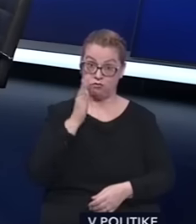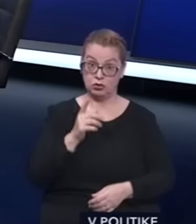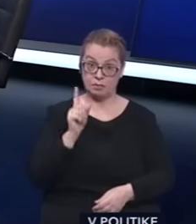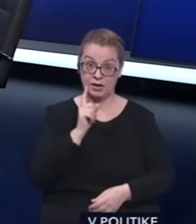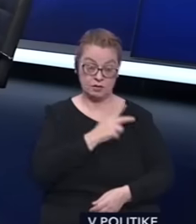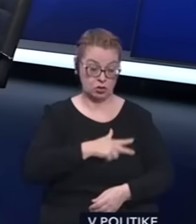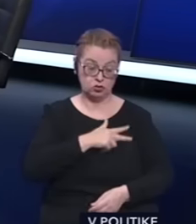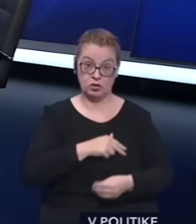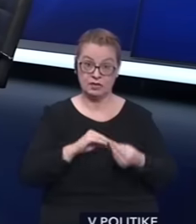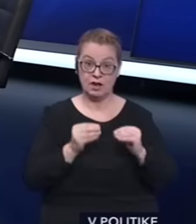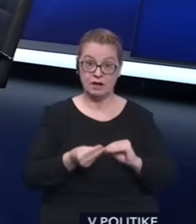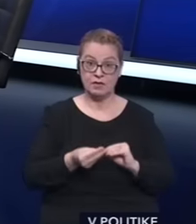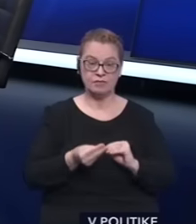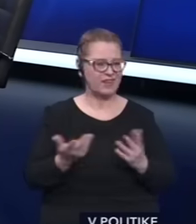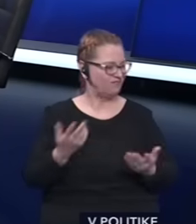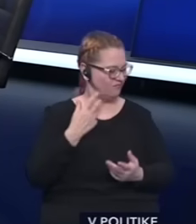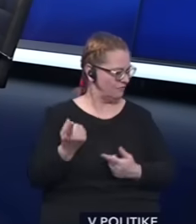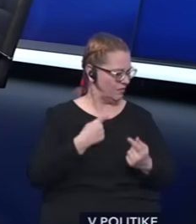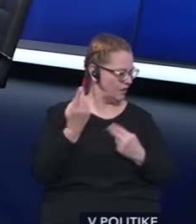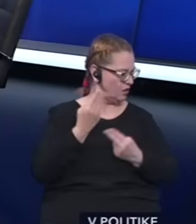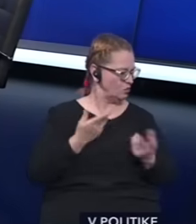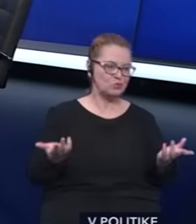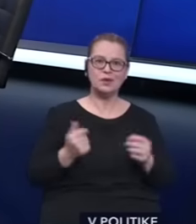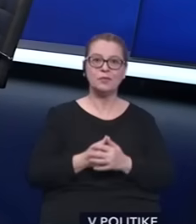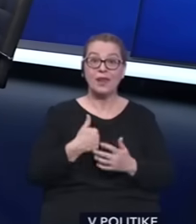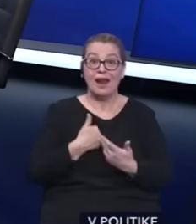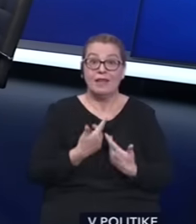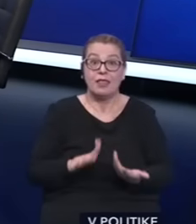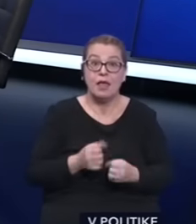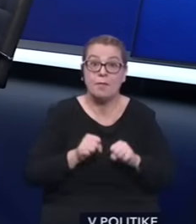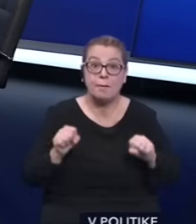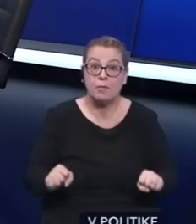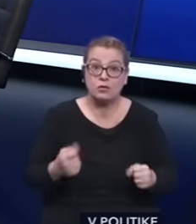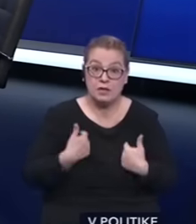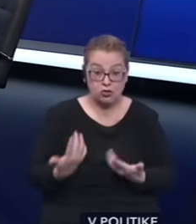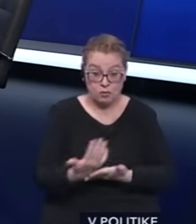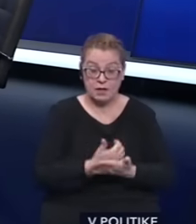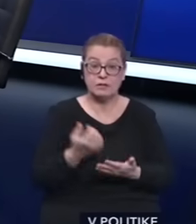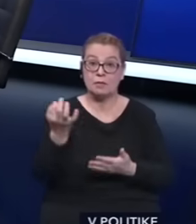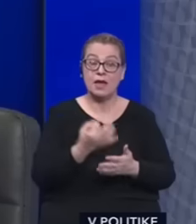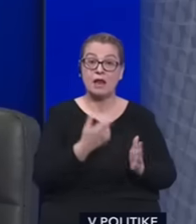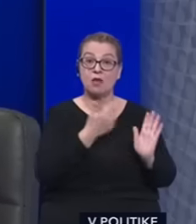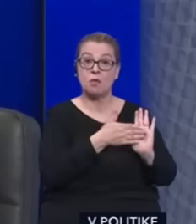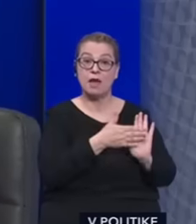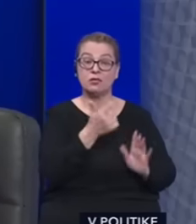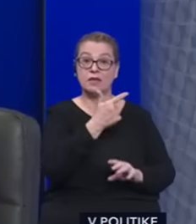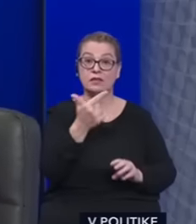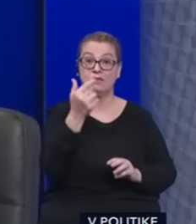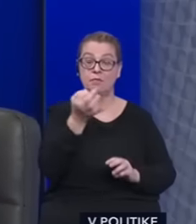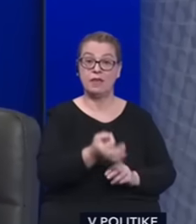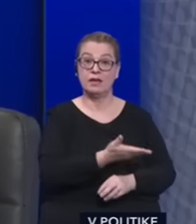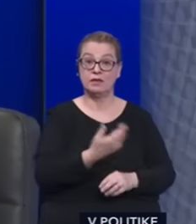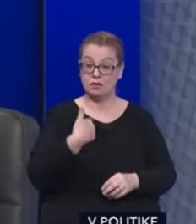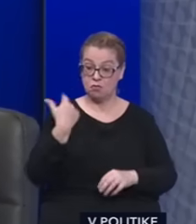som tu povedal. Ale ja nemám moc. Ja som nezískal percenta ako Igor Matovič 25%. Bol som vo vláde